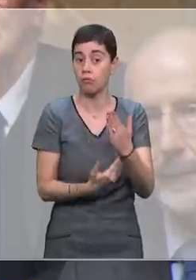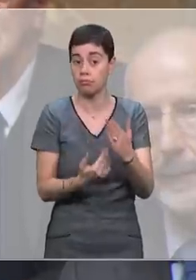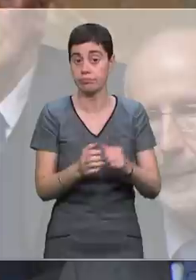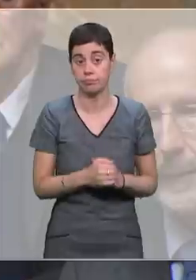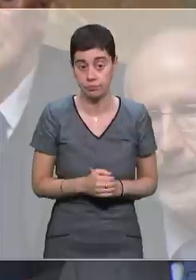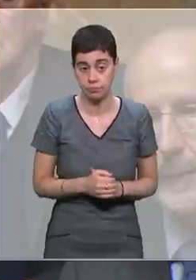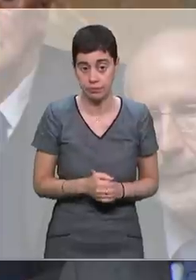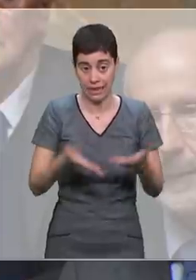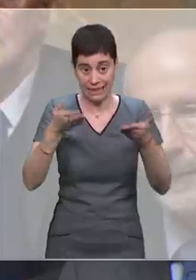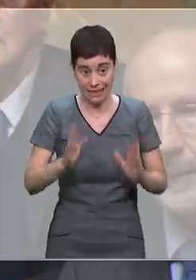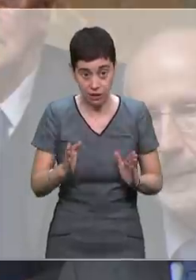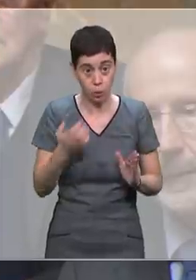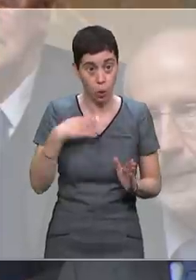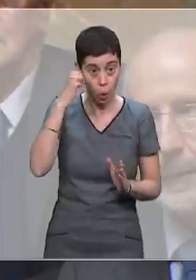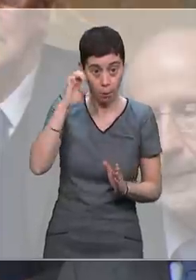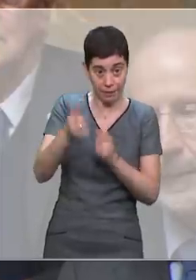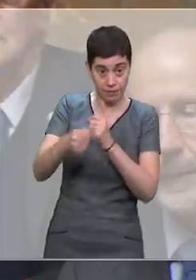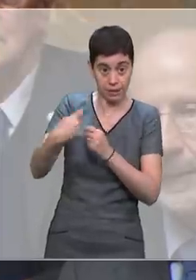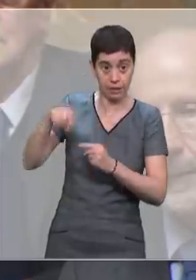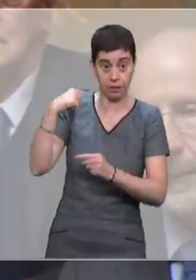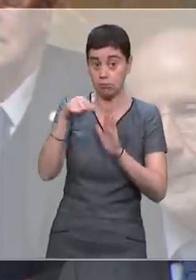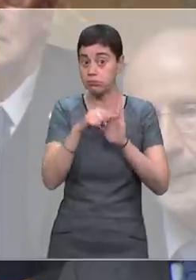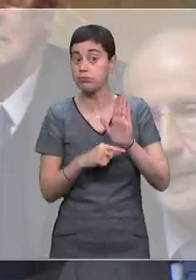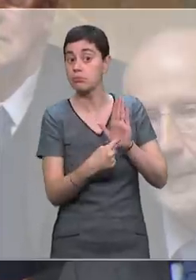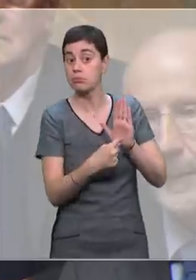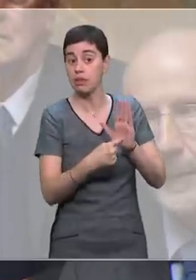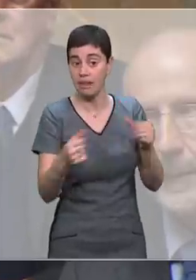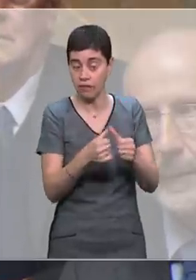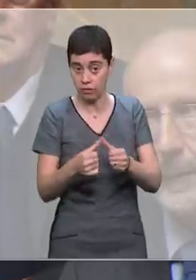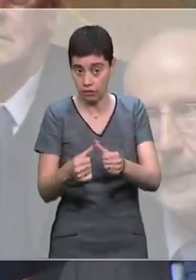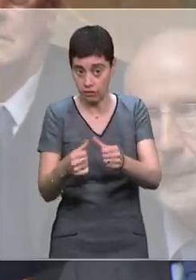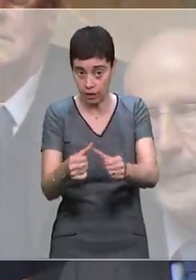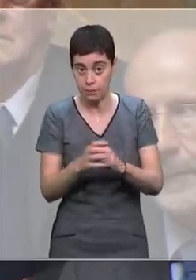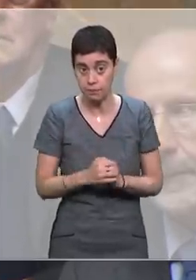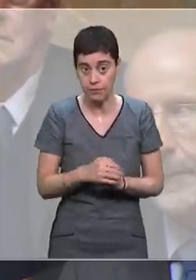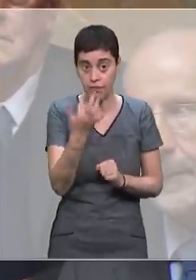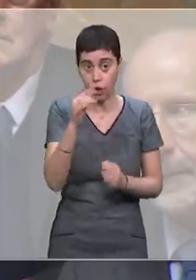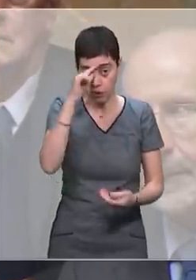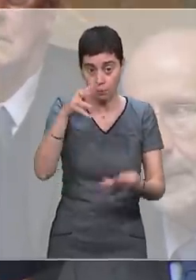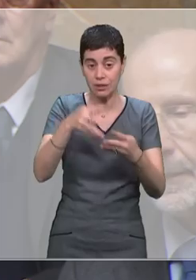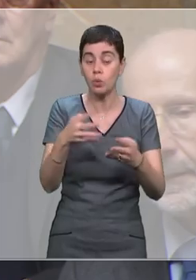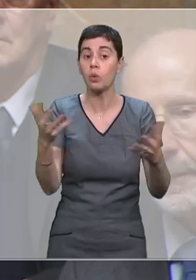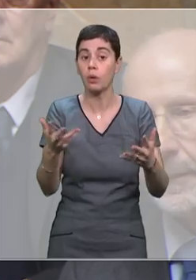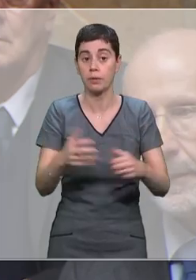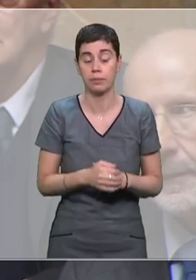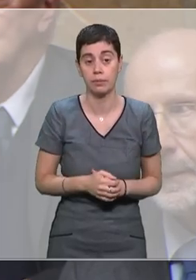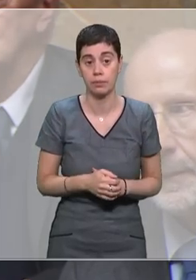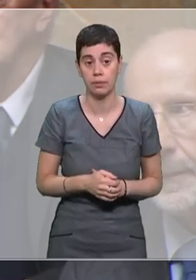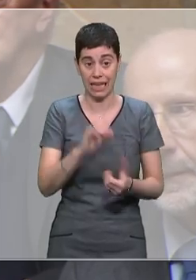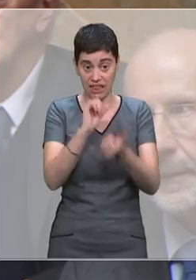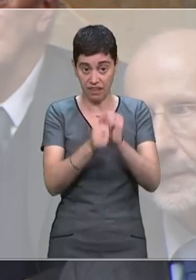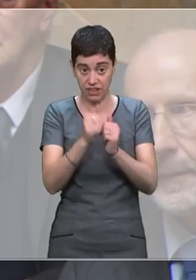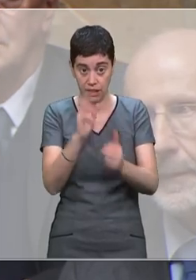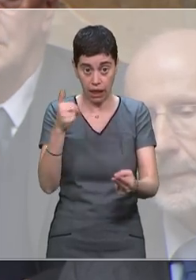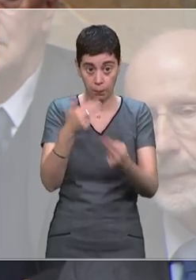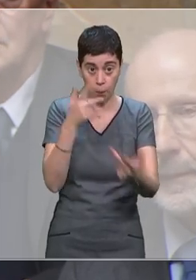majeures prises au niveau européen la semaine dernière et nous indiquer à quelle hauteur se situe l'ambition française pour répondre à ces défis majeurs